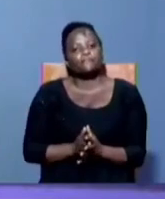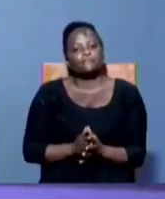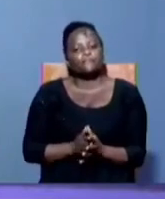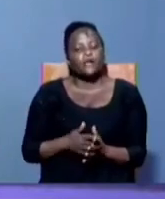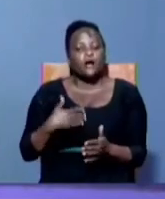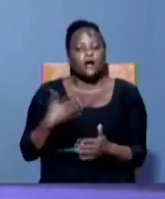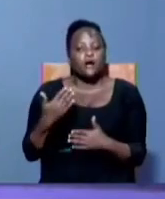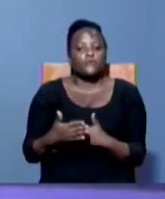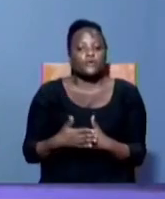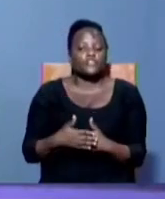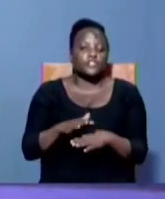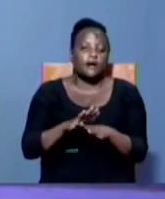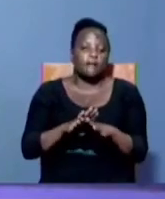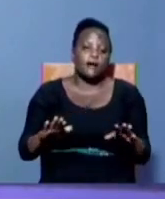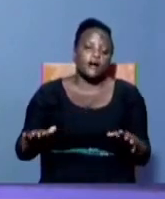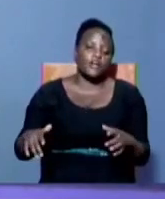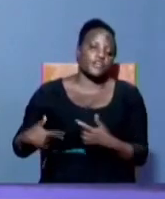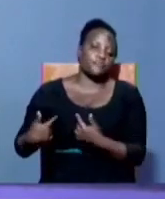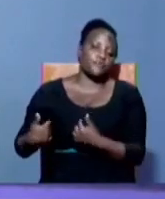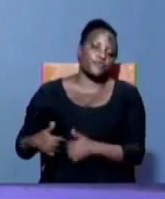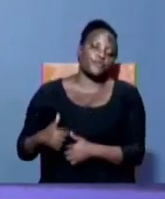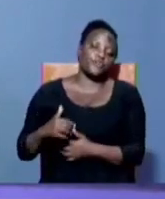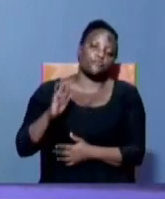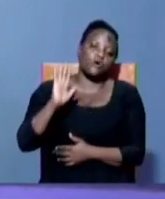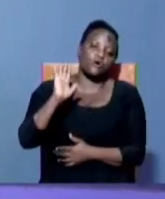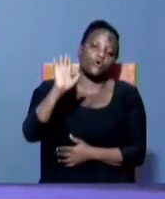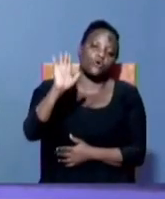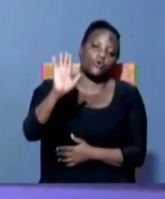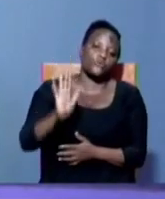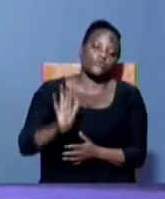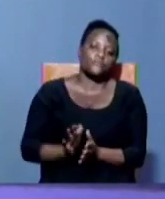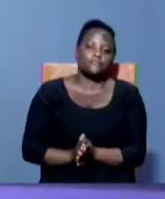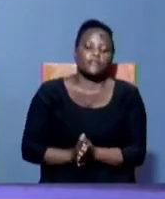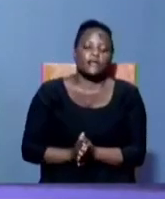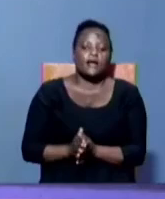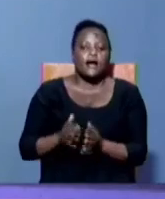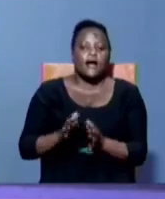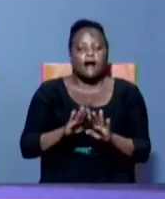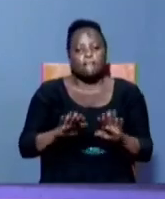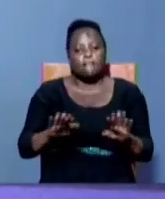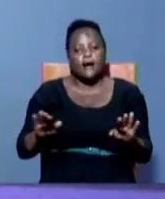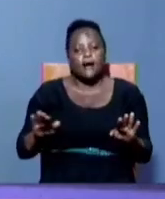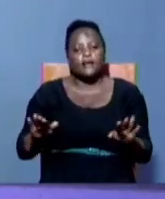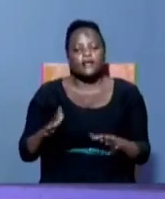Karudishe amani moyoni mwako, amani ya kweli.